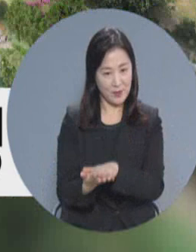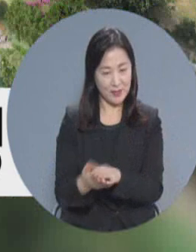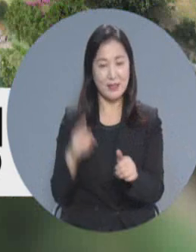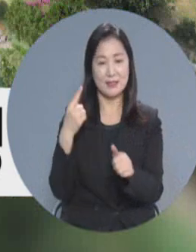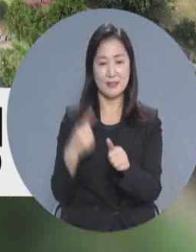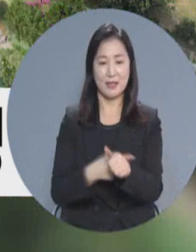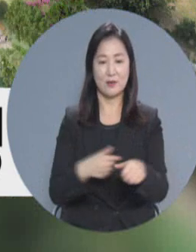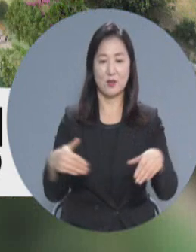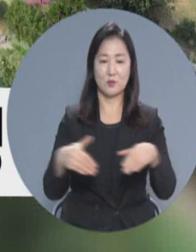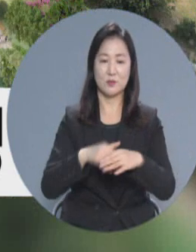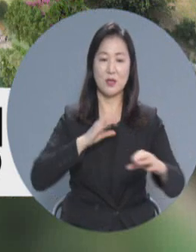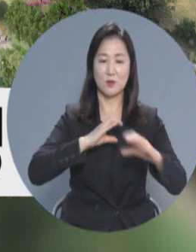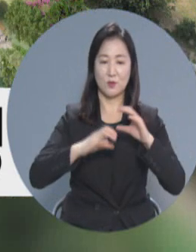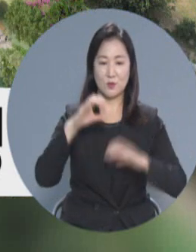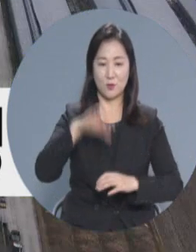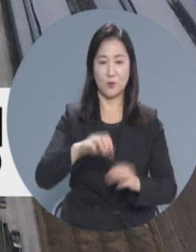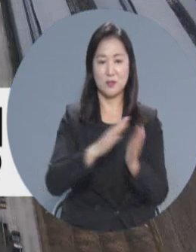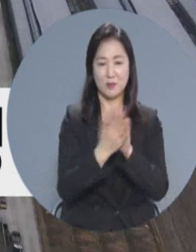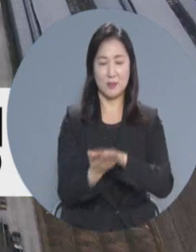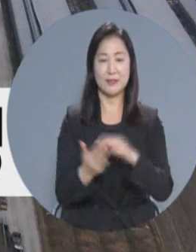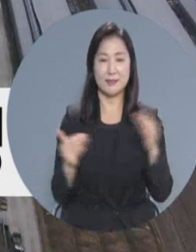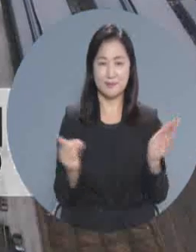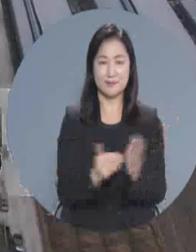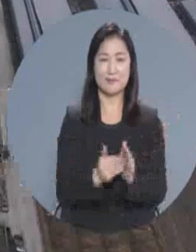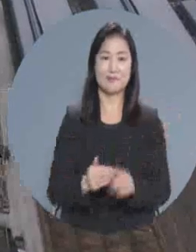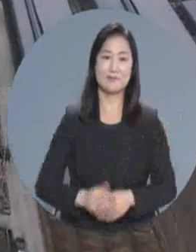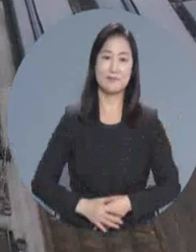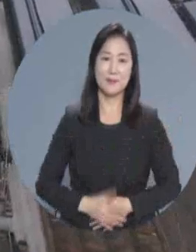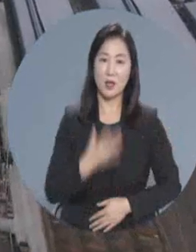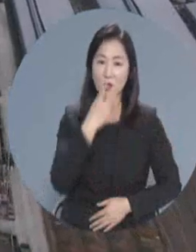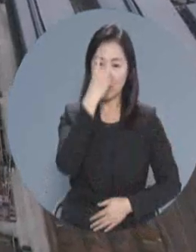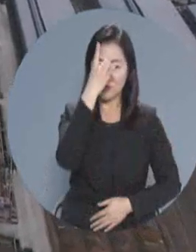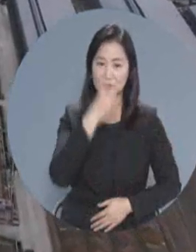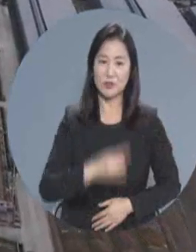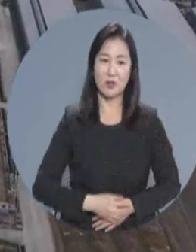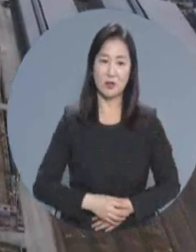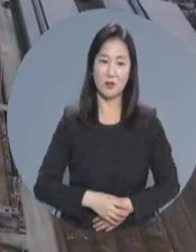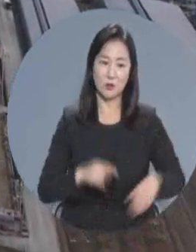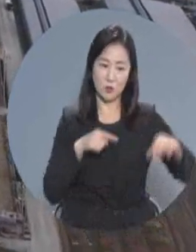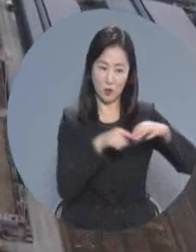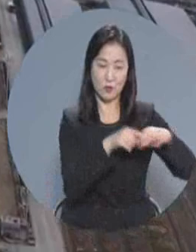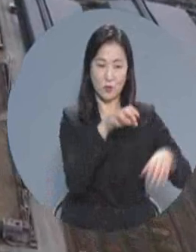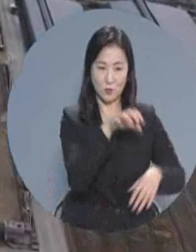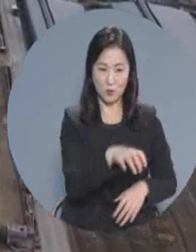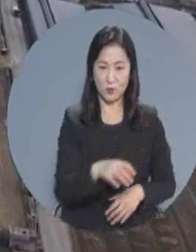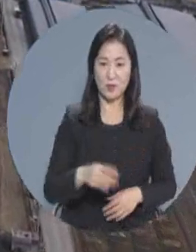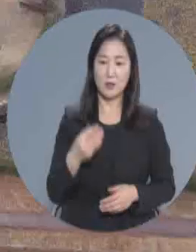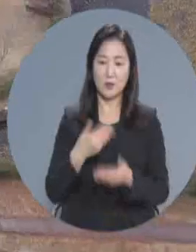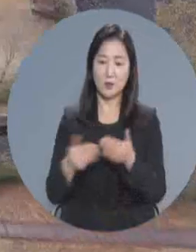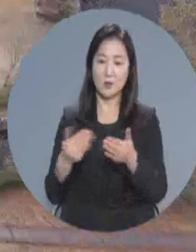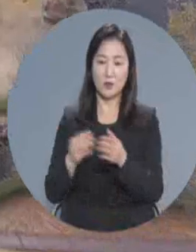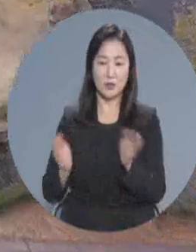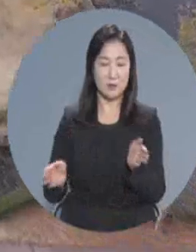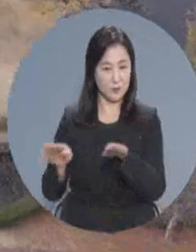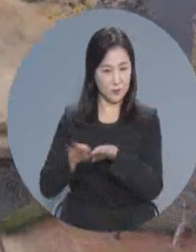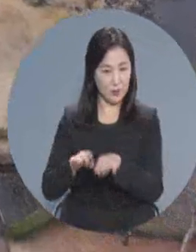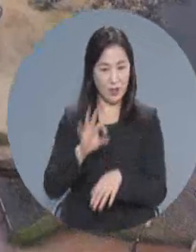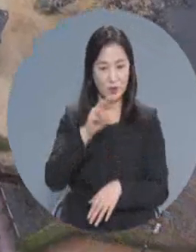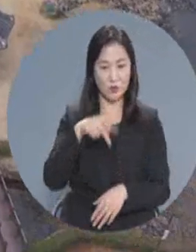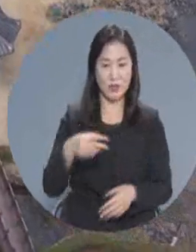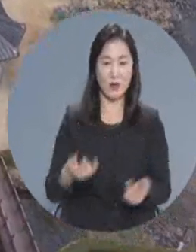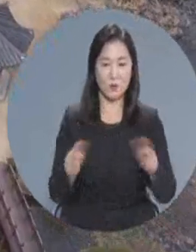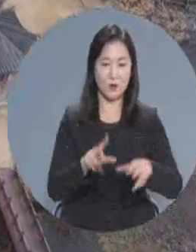소통 공간으로 거듭났습니다. 순천 경계 동일 터널에서 전남 도림미술관, 유당공원으로